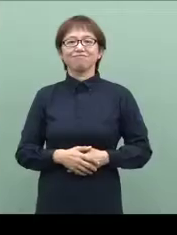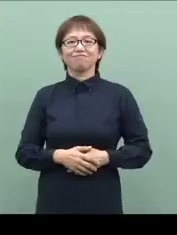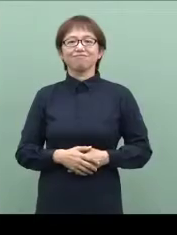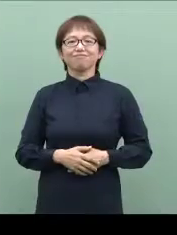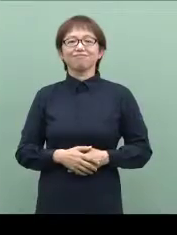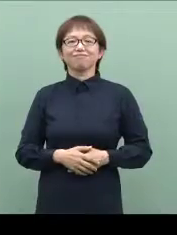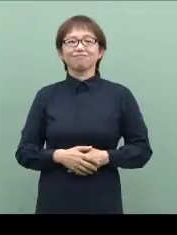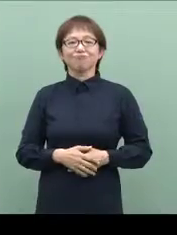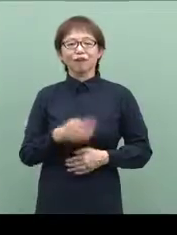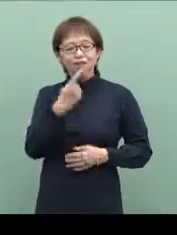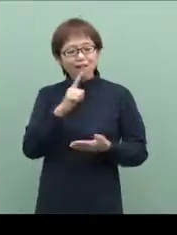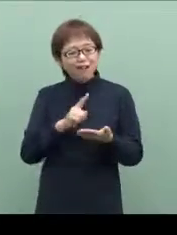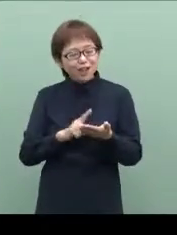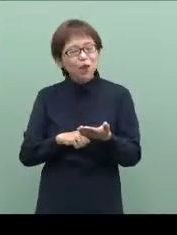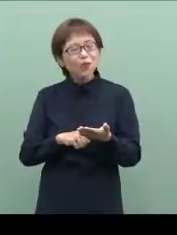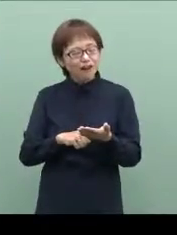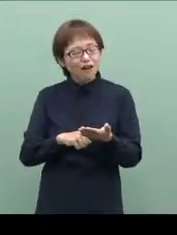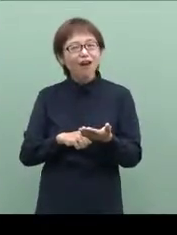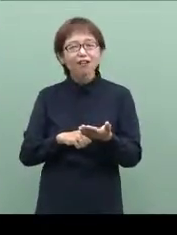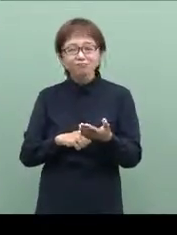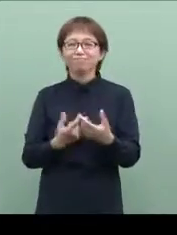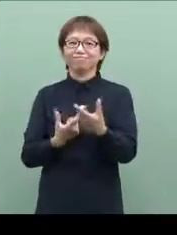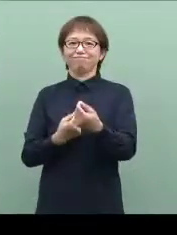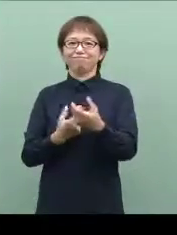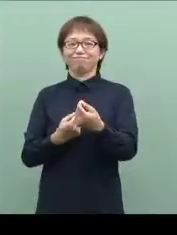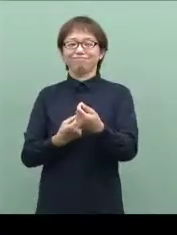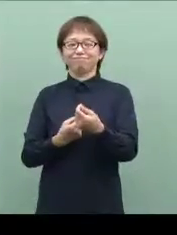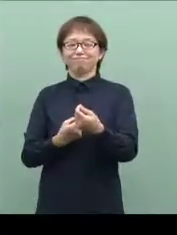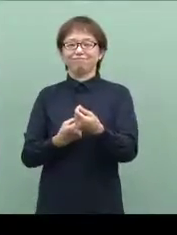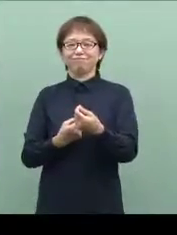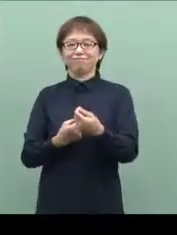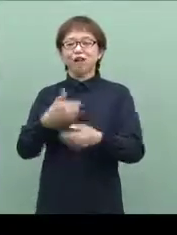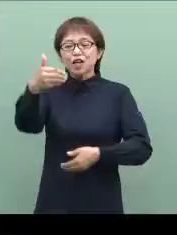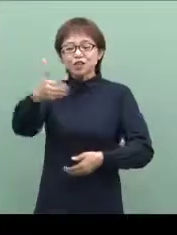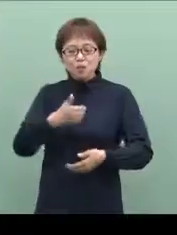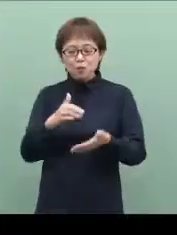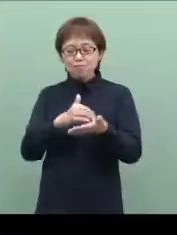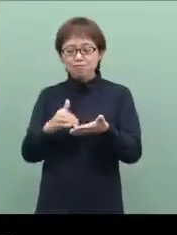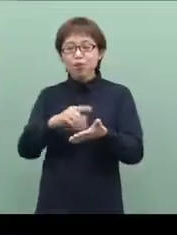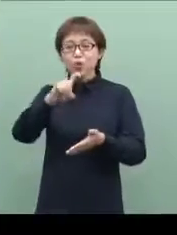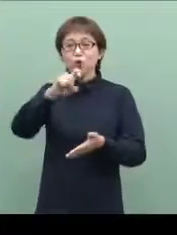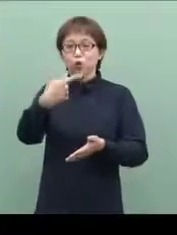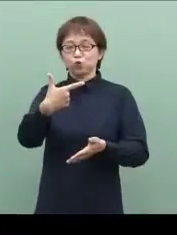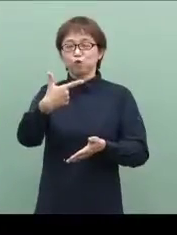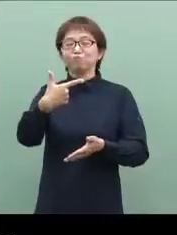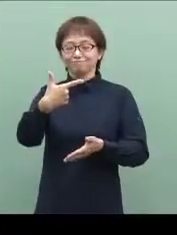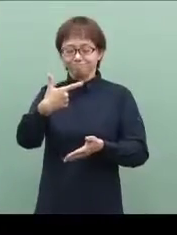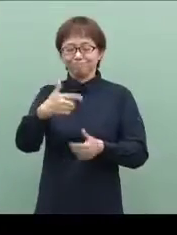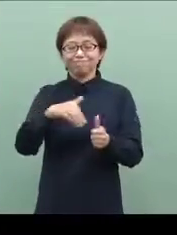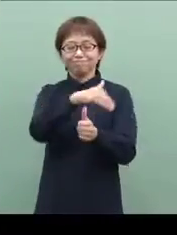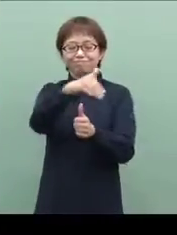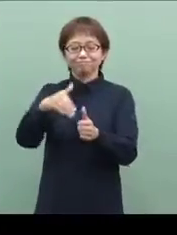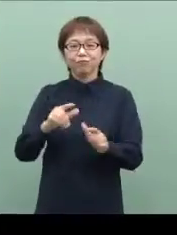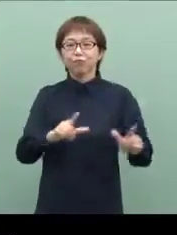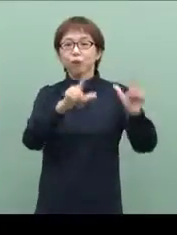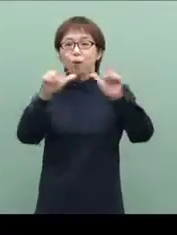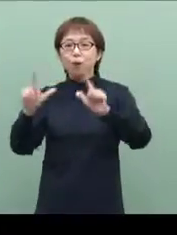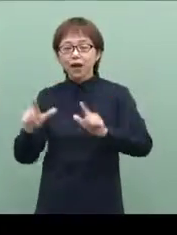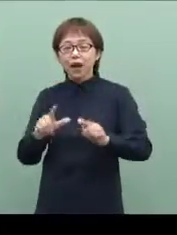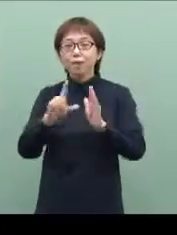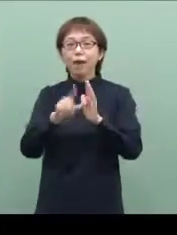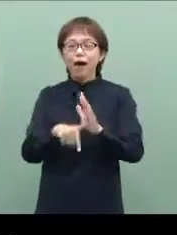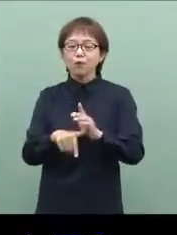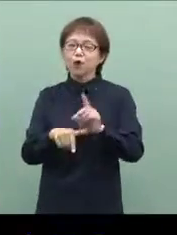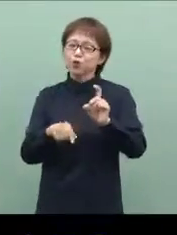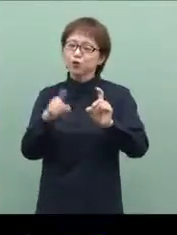とても簡単ですね。 そうですね、全部で16問あるんですけれども、一人暮らしの方ですとだいたい10分ほどで回答ができます